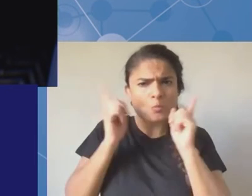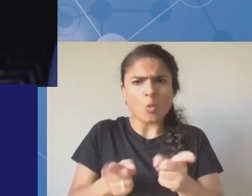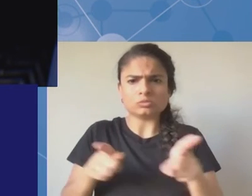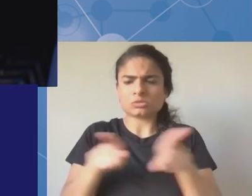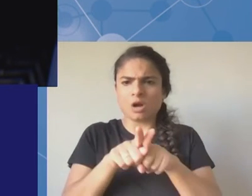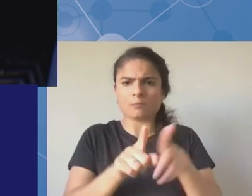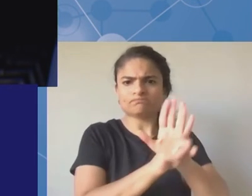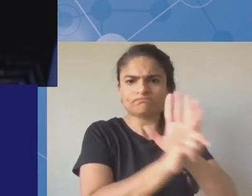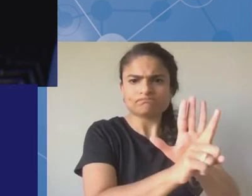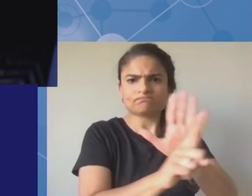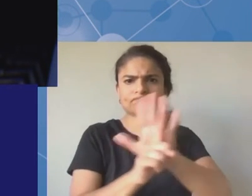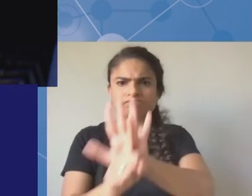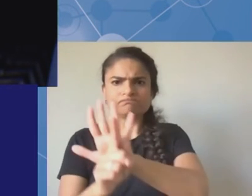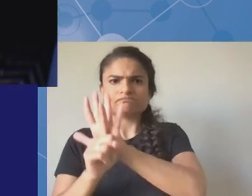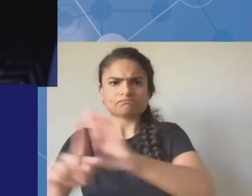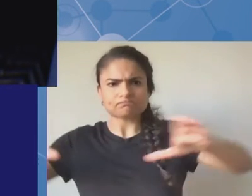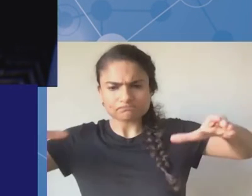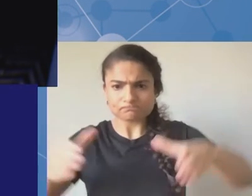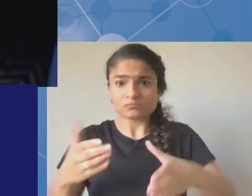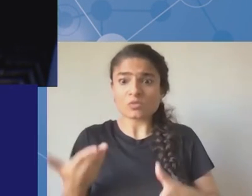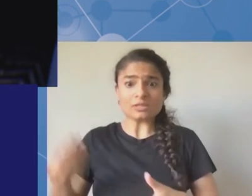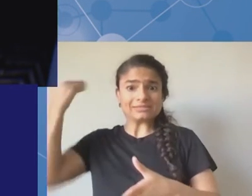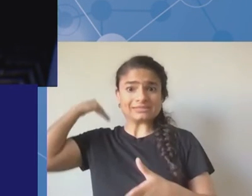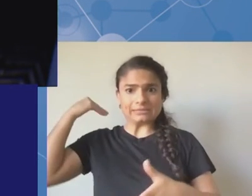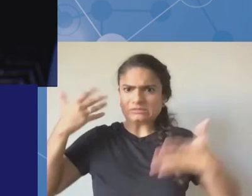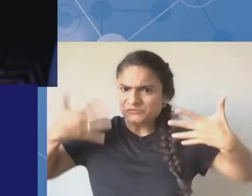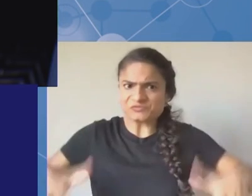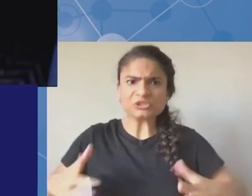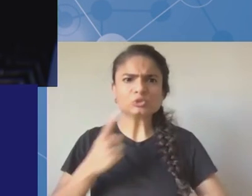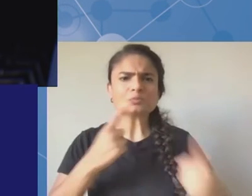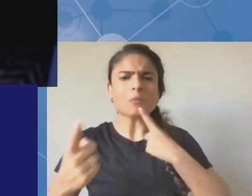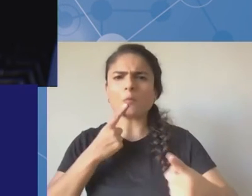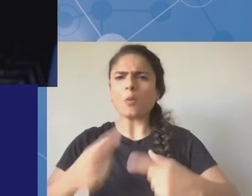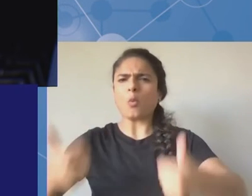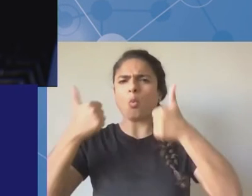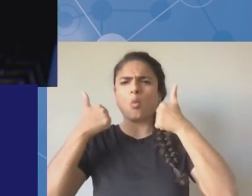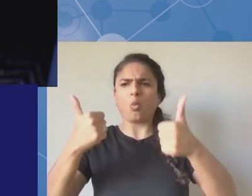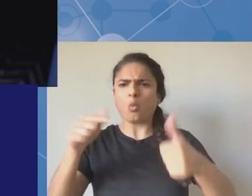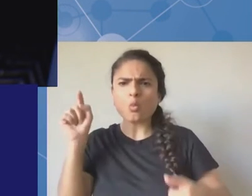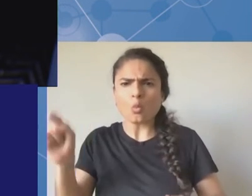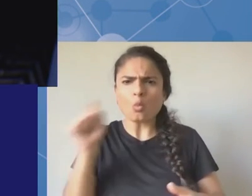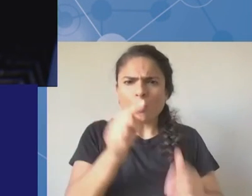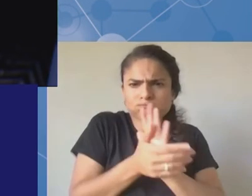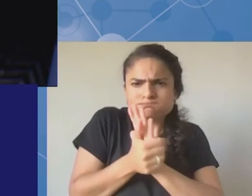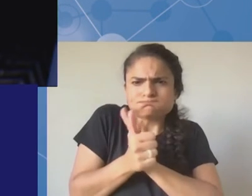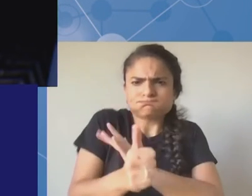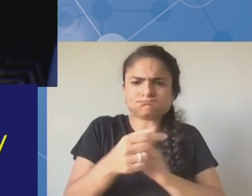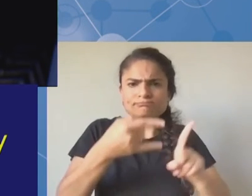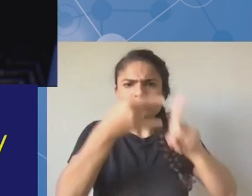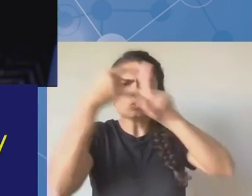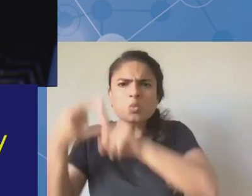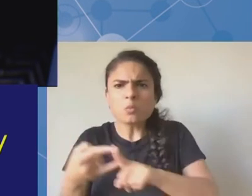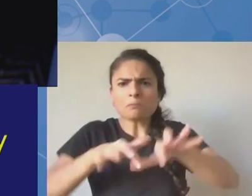провели вчера. Это была сессия, которая относилась к новым цифровым навыкам. И в том